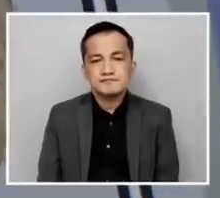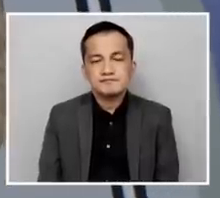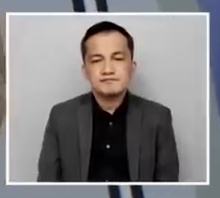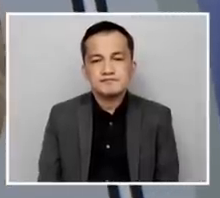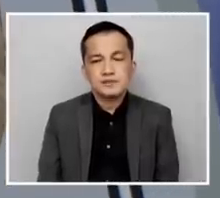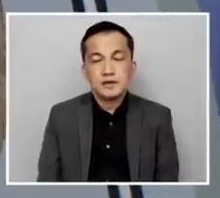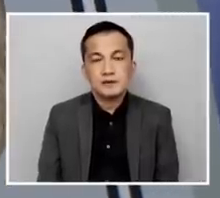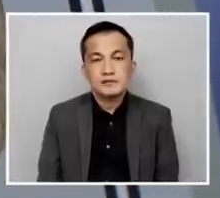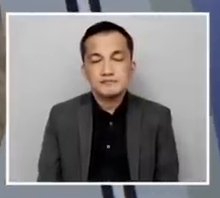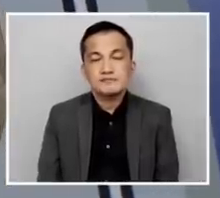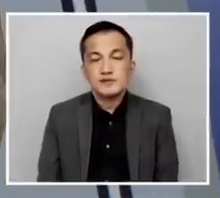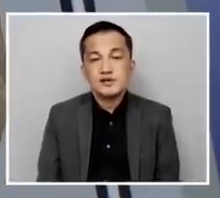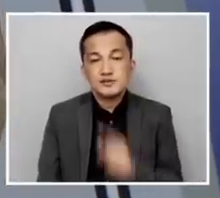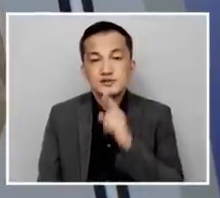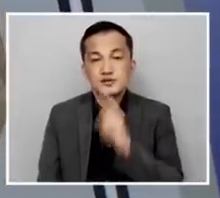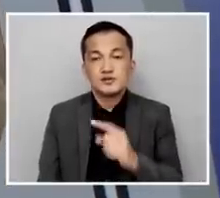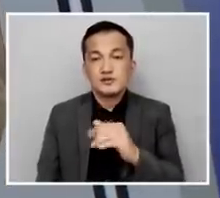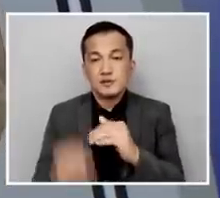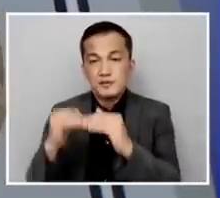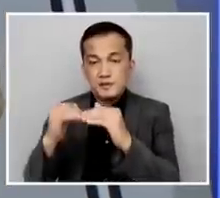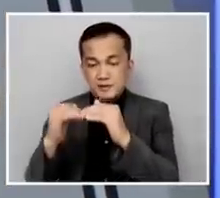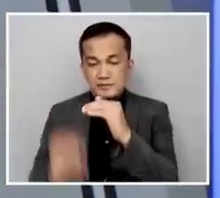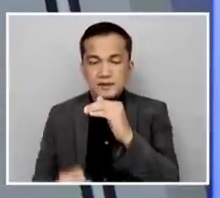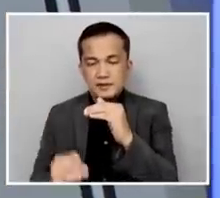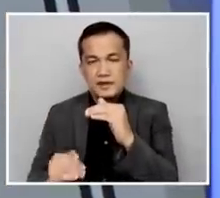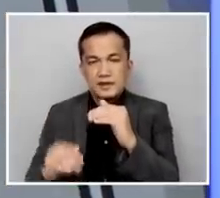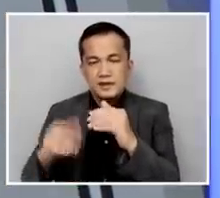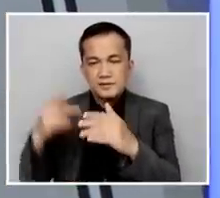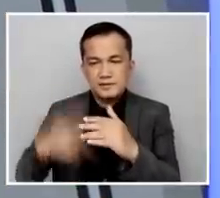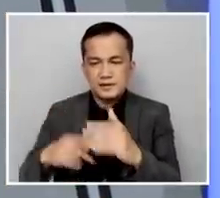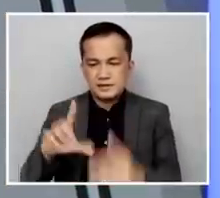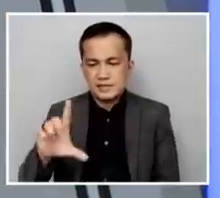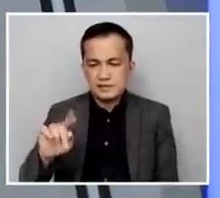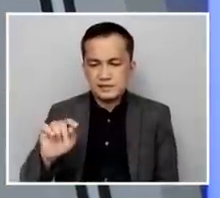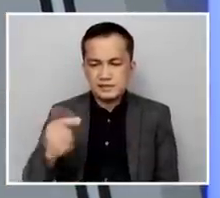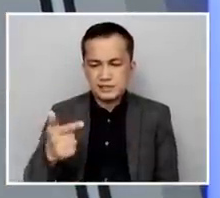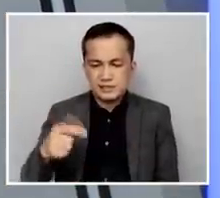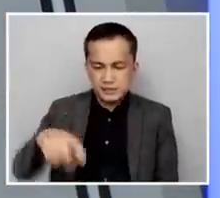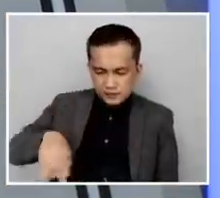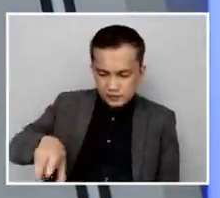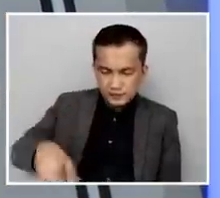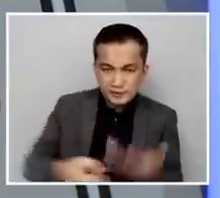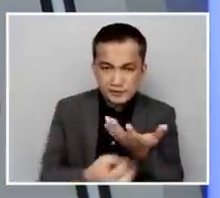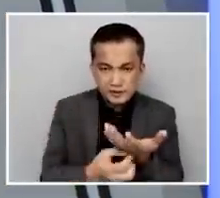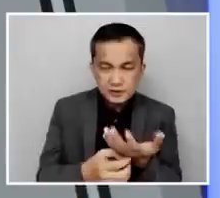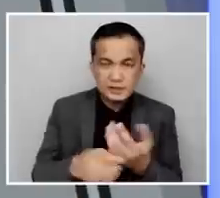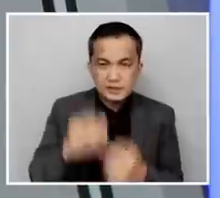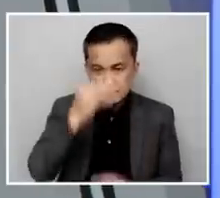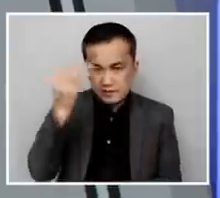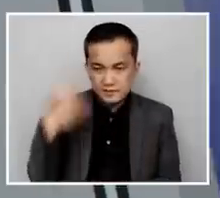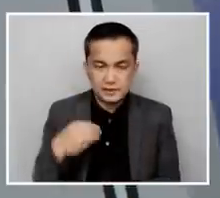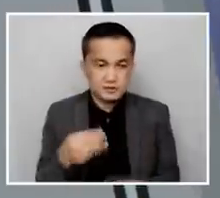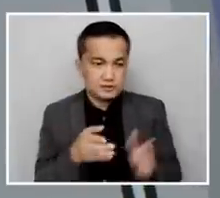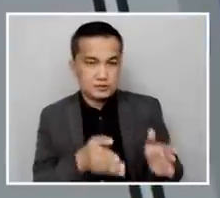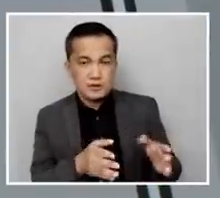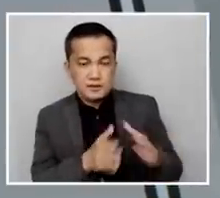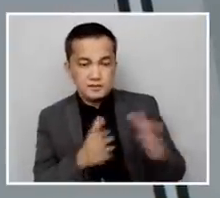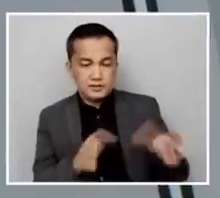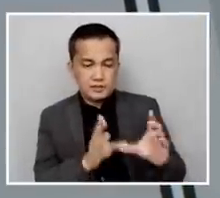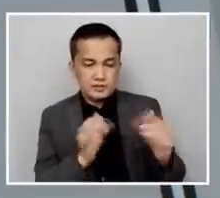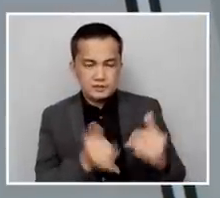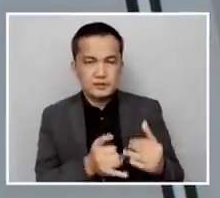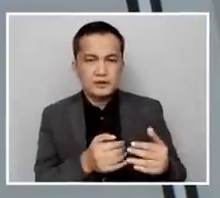Sigurado nang bababa ang presyo ng LPG sa buwan ng Marso. Kaya po naman ang isang malaking kumpanya na una